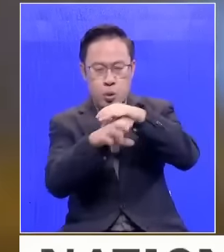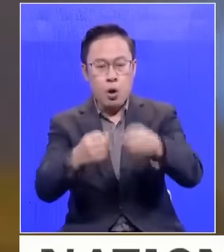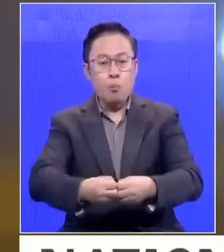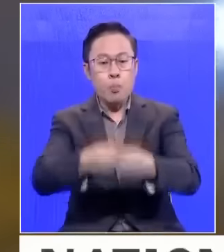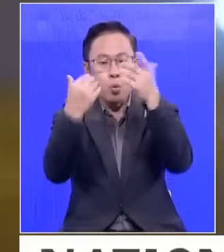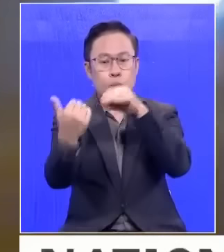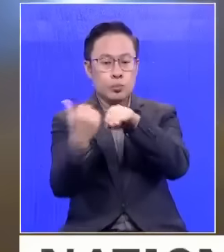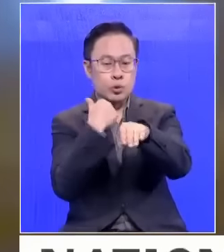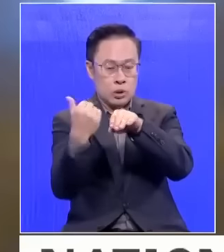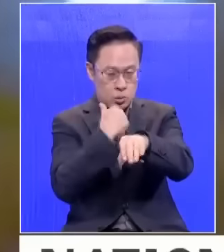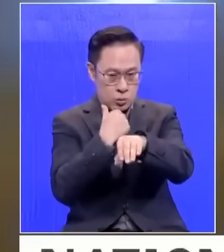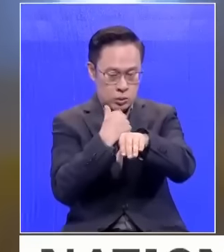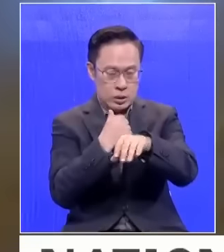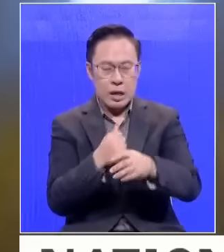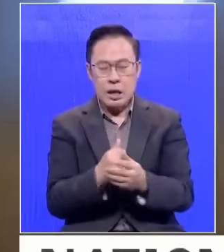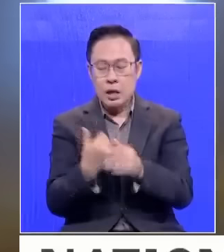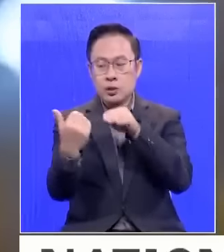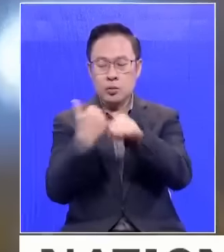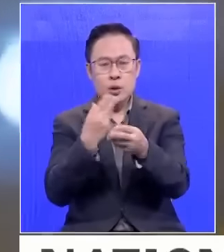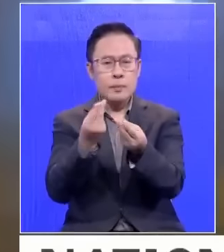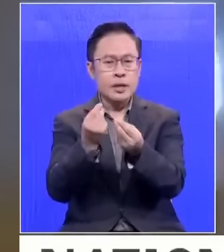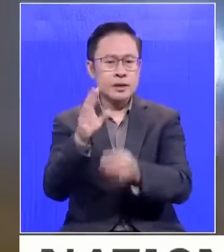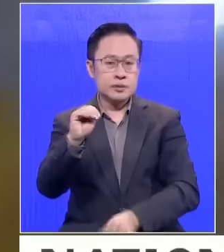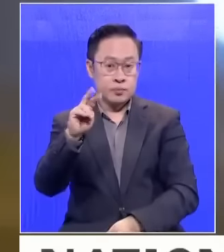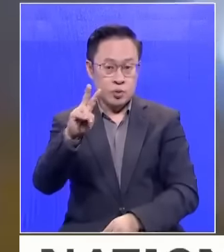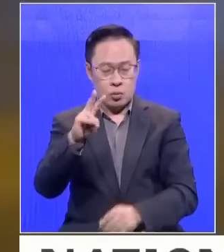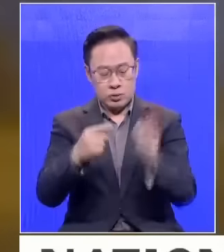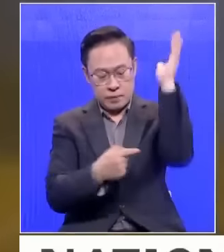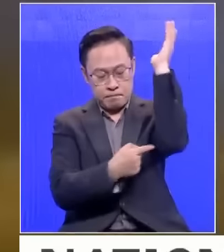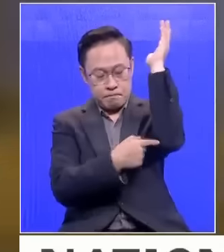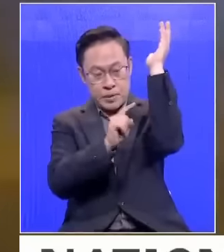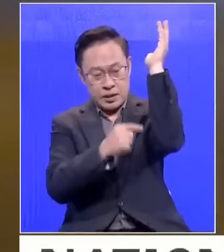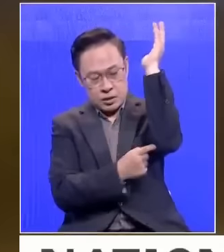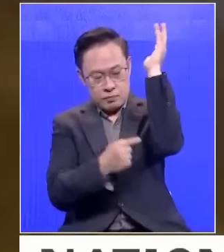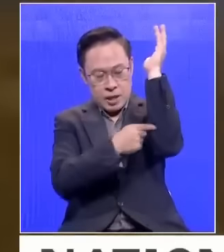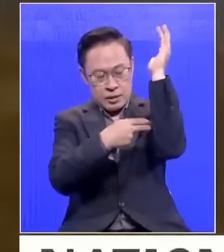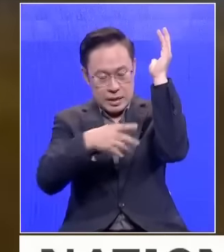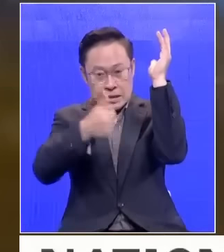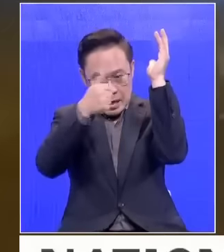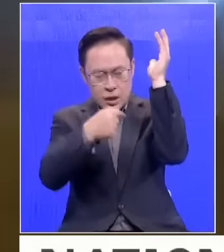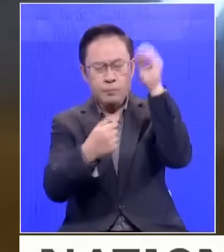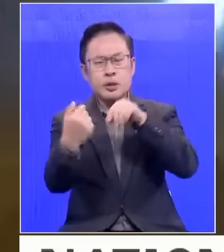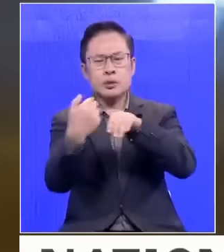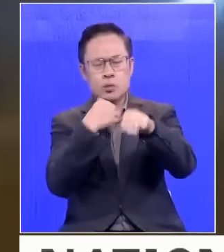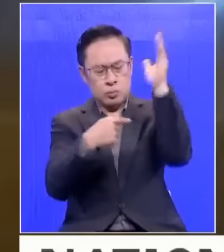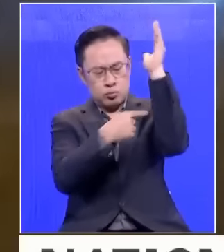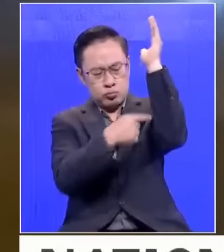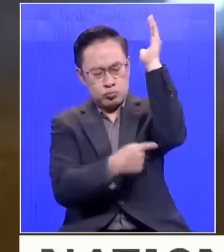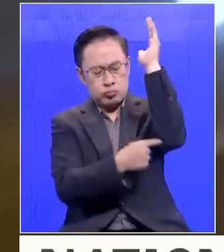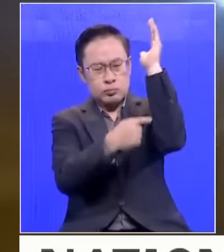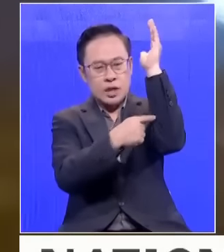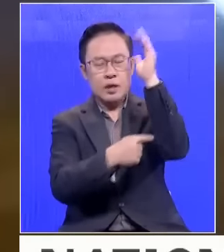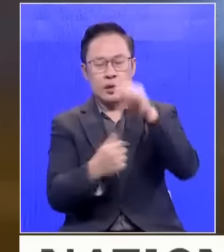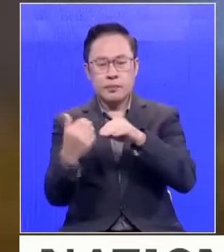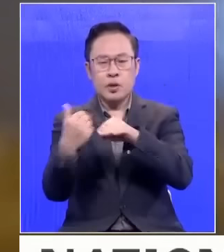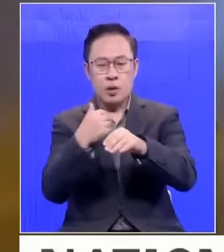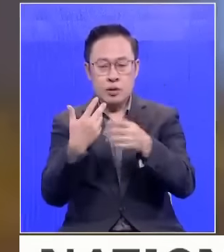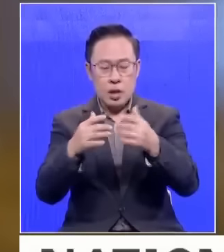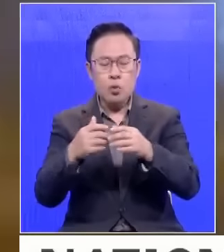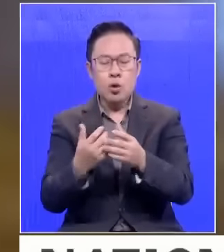ถนนทางหลวงหมายเลข42เส้นทางหาดใหญ่ปัตตานีหลังเกิดเหตุเจ้าหน้าที่ก็ปิดกั้นพื้นที่ตั้งแต่ช่วงค่ำคืนที่ผ่านม